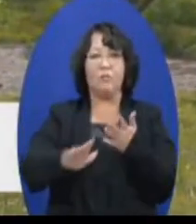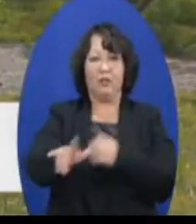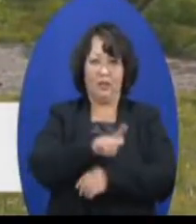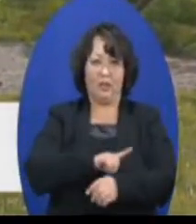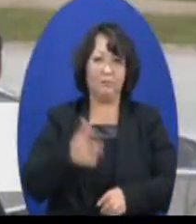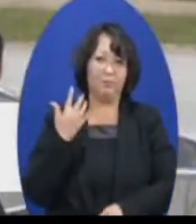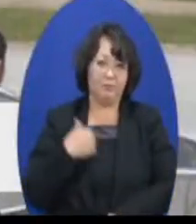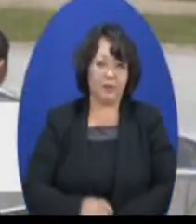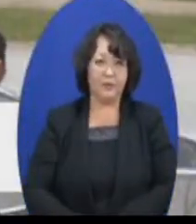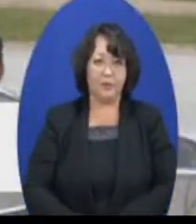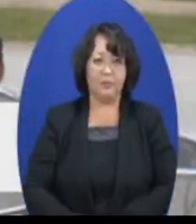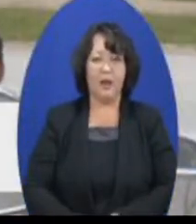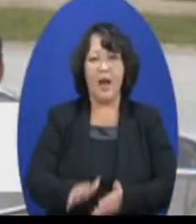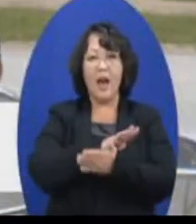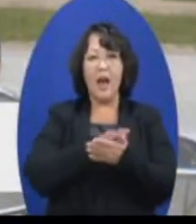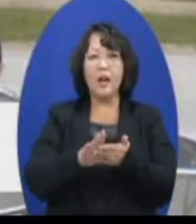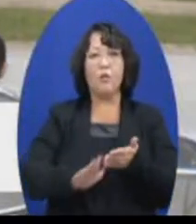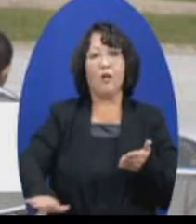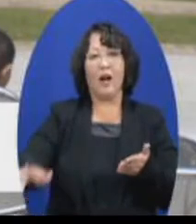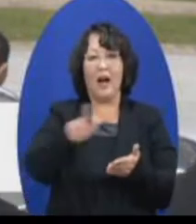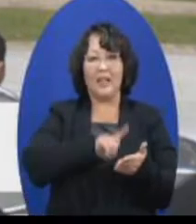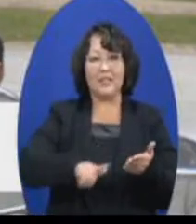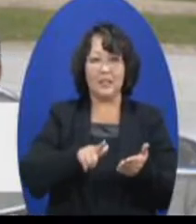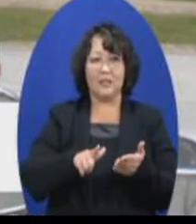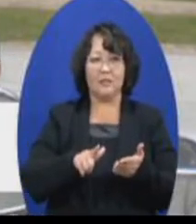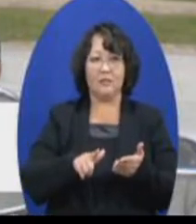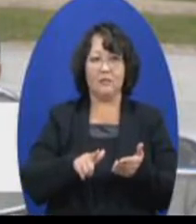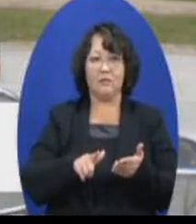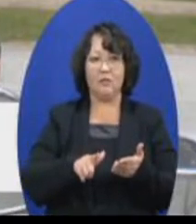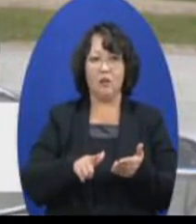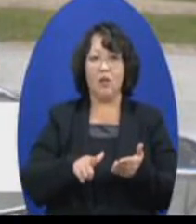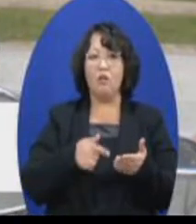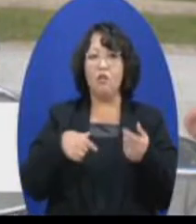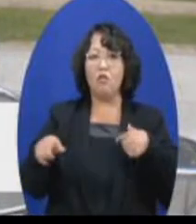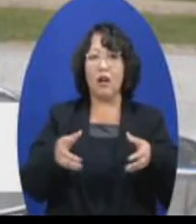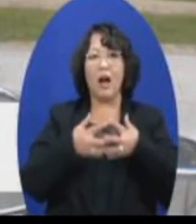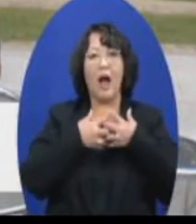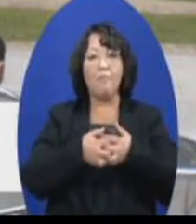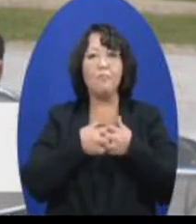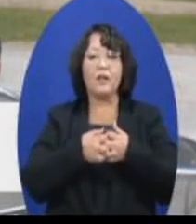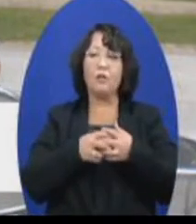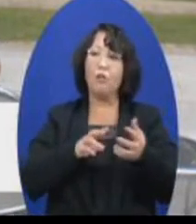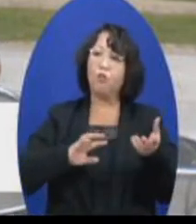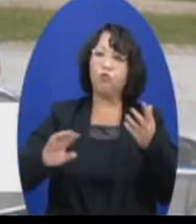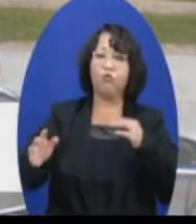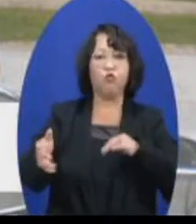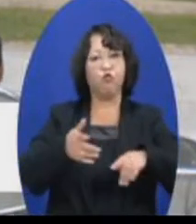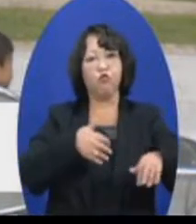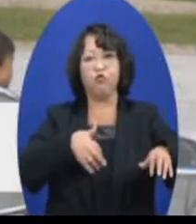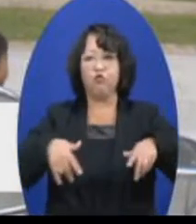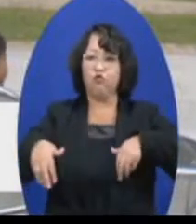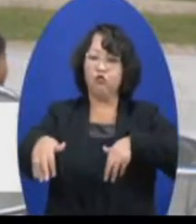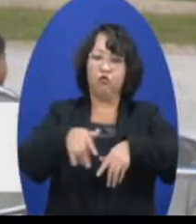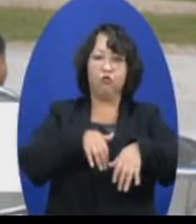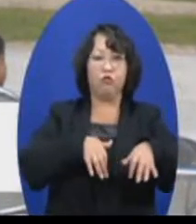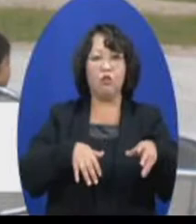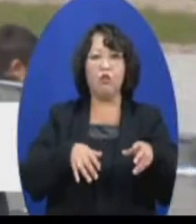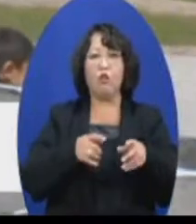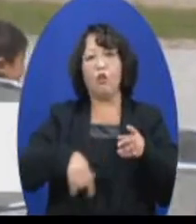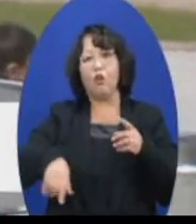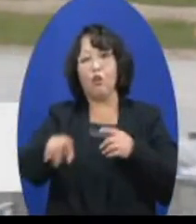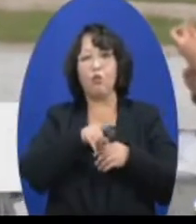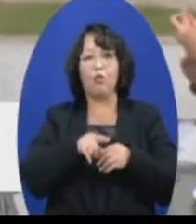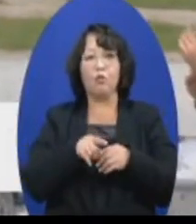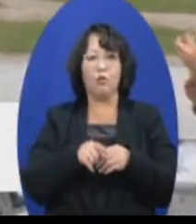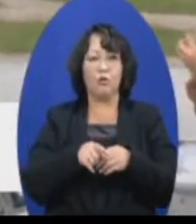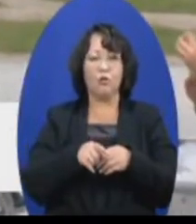юм аа. Ариун дагшин газар энд ингээд орхон одоо амтны хүрээлэн бэлчдэг байлаа. Хоо готлаар нь өндгөн сүрэг бэлчдэг байлаа. Тэ